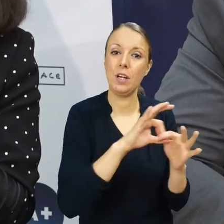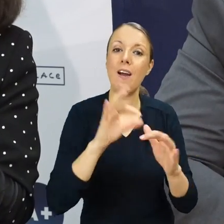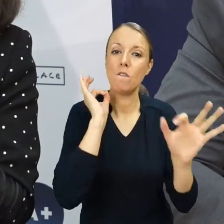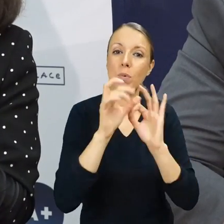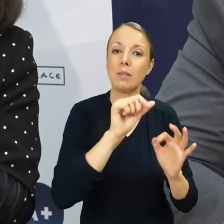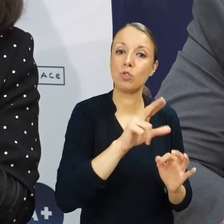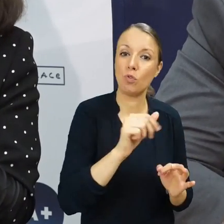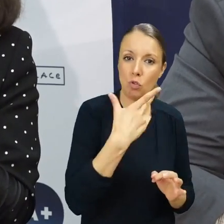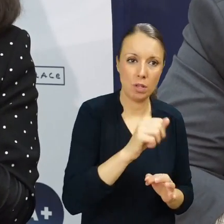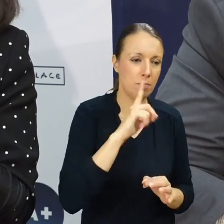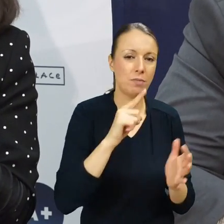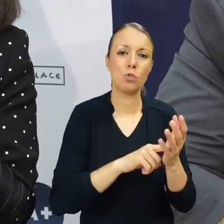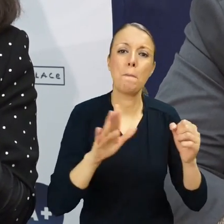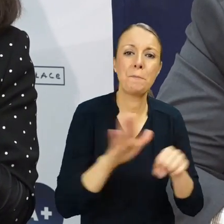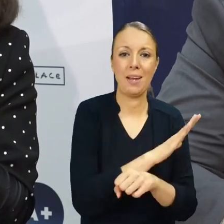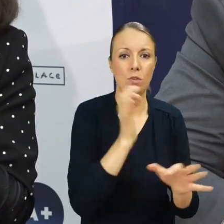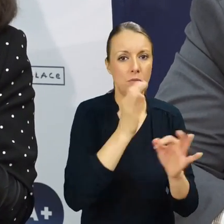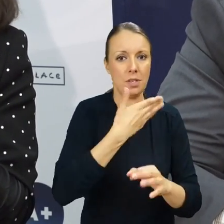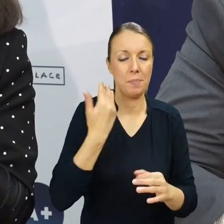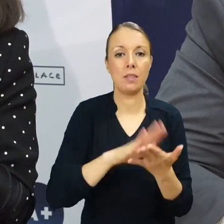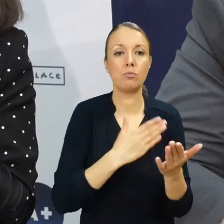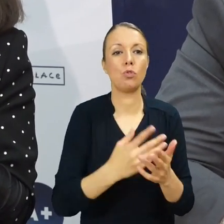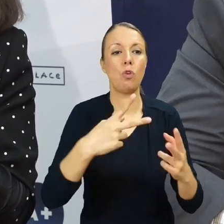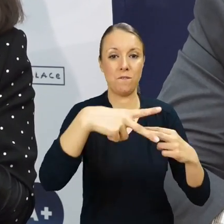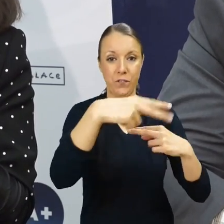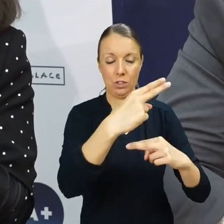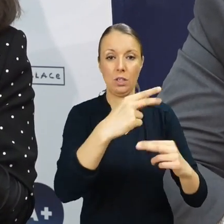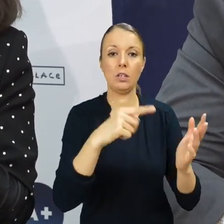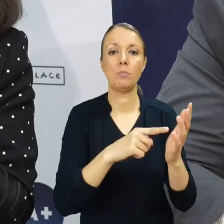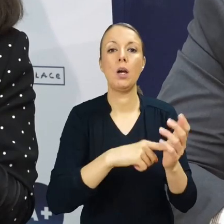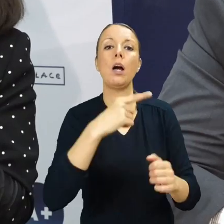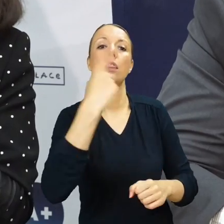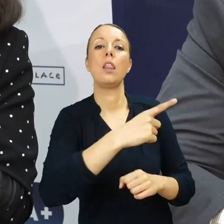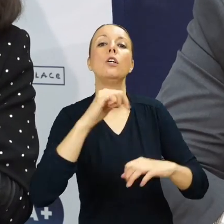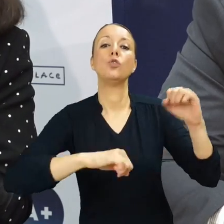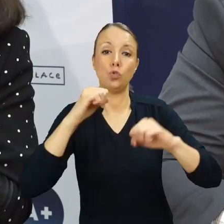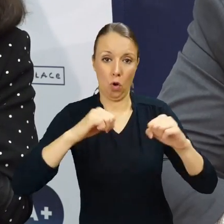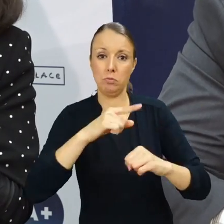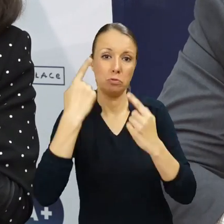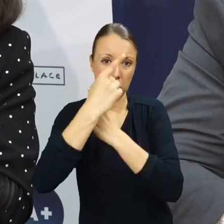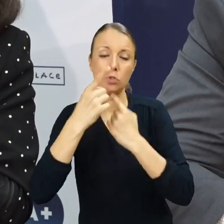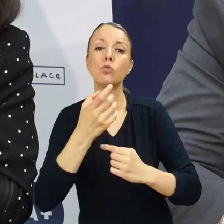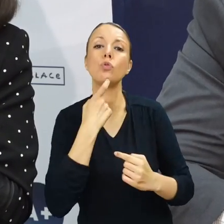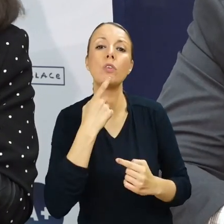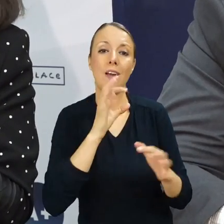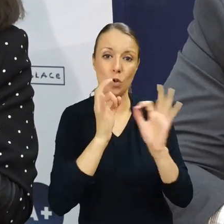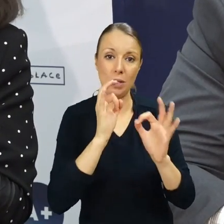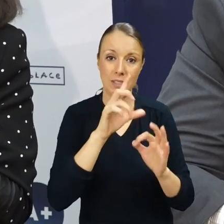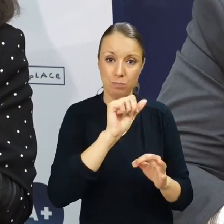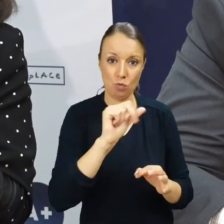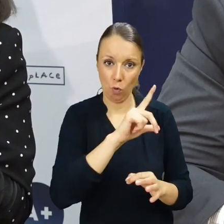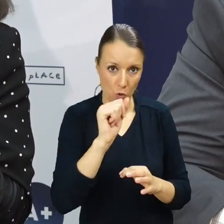prostu jest niepełne. To znaczy jest tam wycinek z orzecznictwa, czym jest według sądów informacja przetworzona, natomiast nie ma konkretów, brakuje,